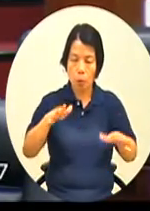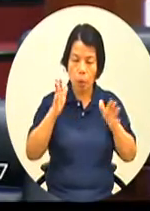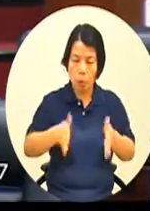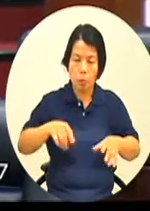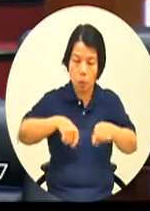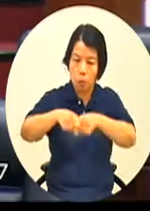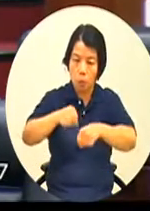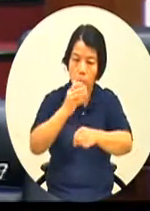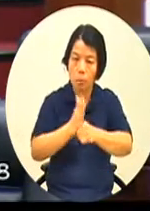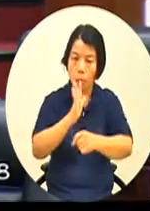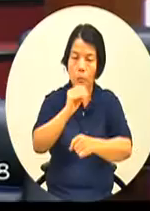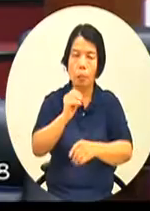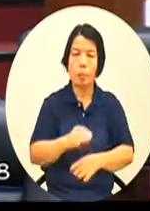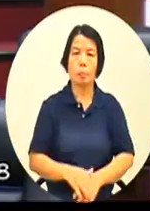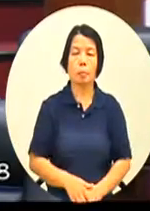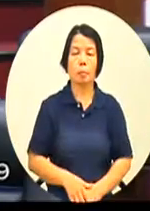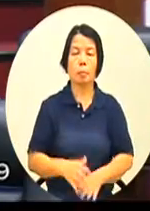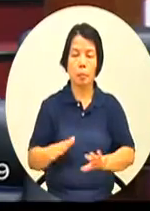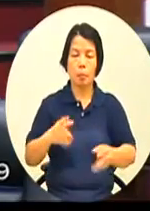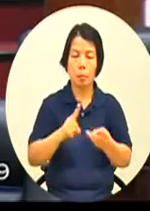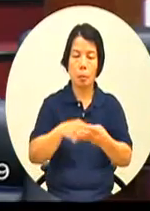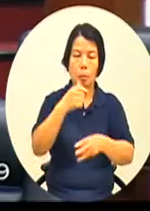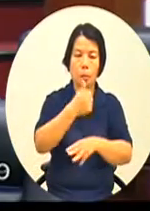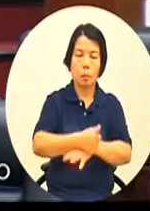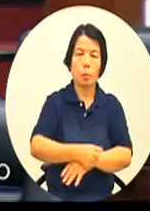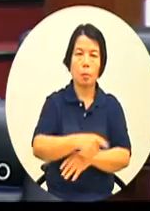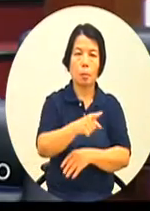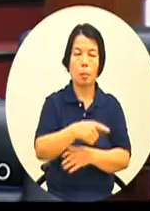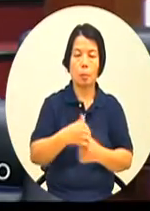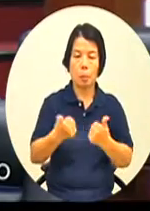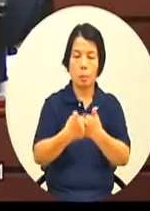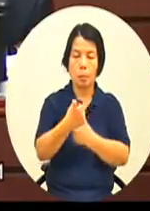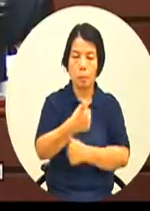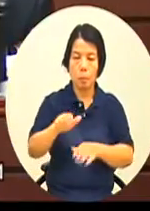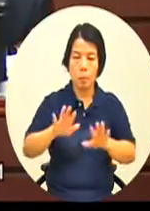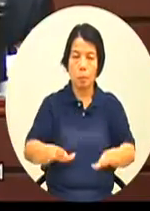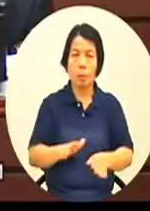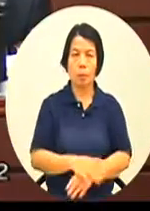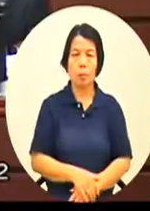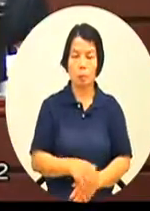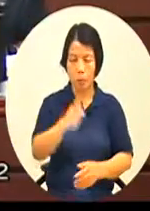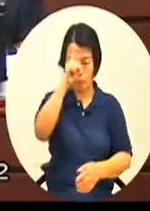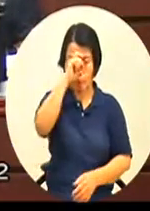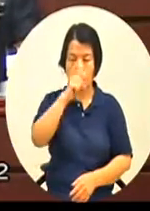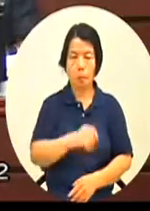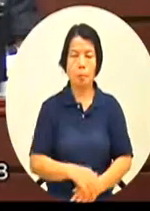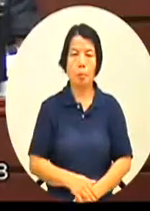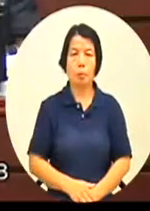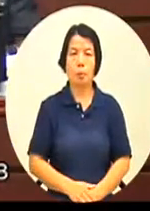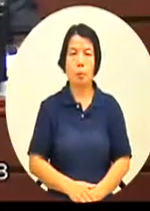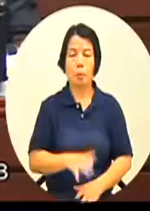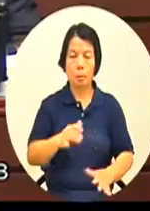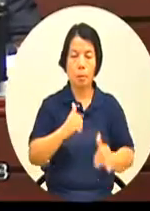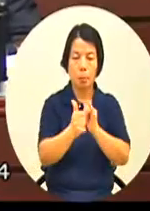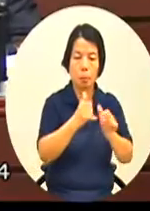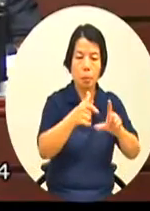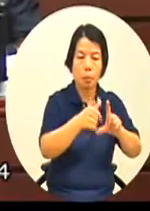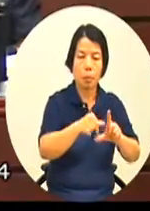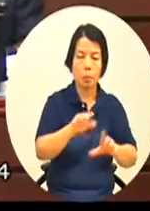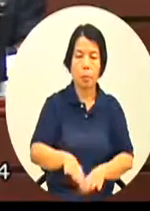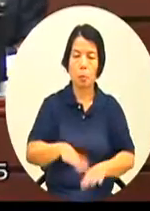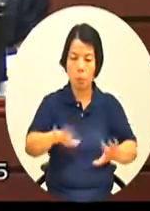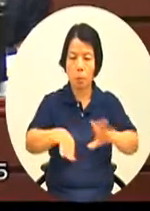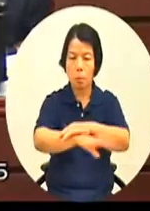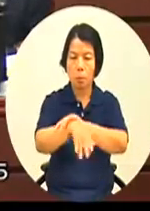答。 啊，谢谢主席，也谢谢参议员，我想其实目前我们也很希望能够将这社区里面的这闲置空